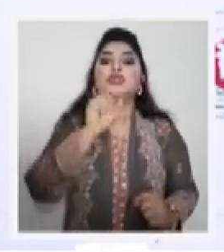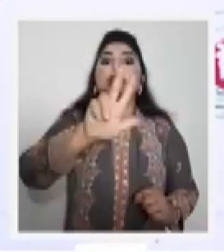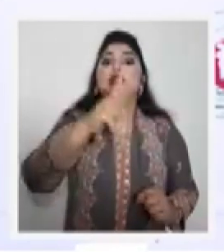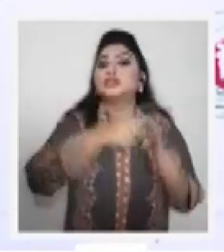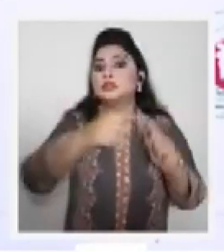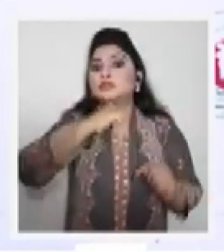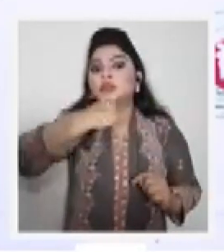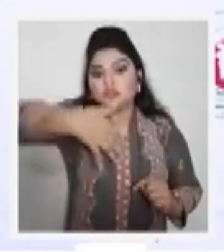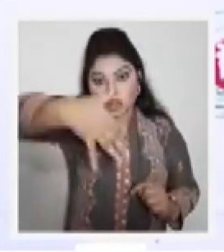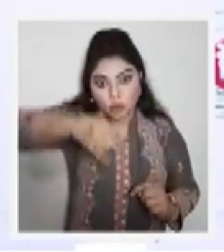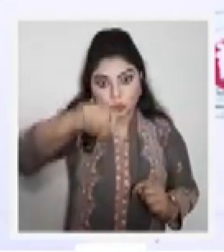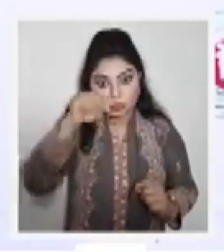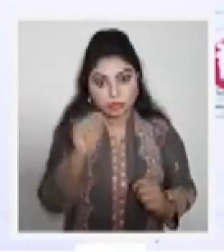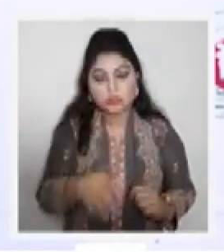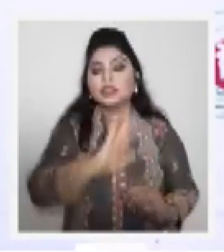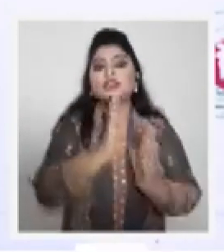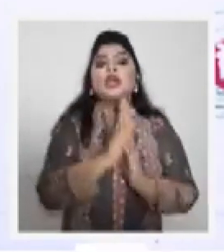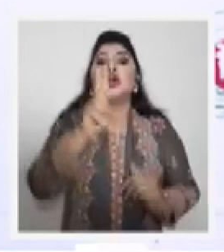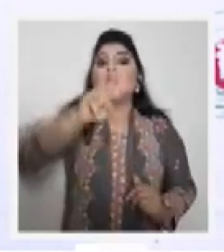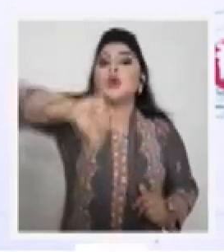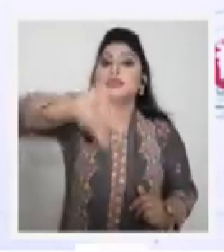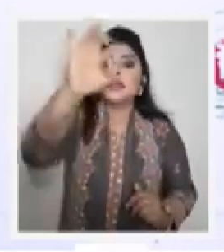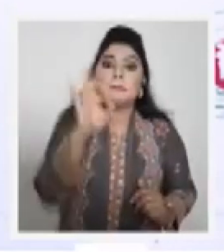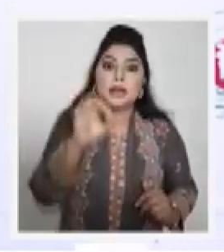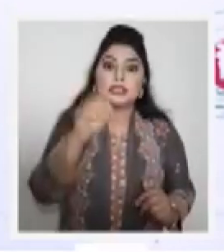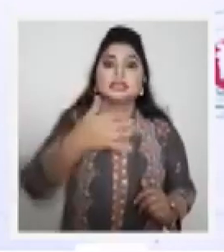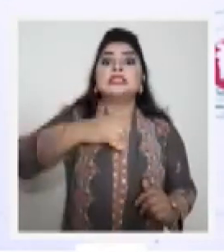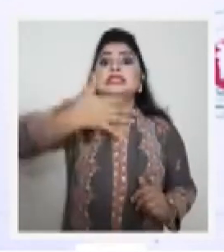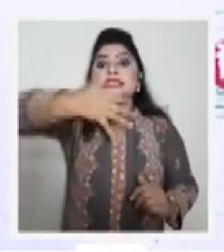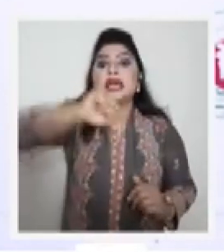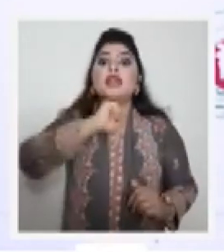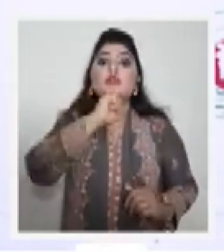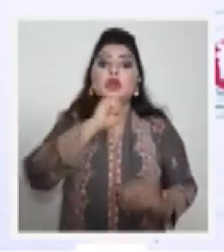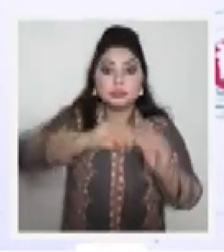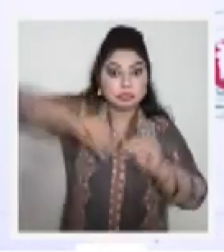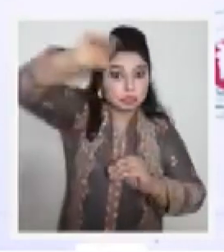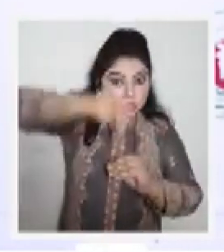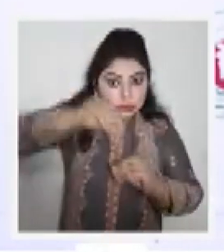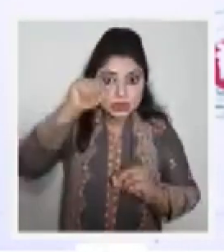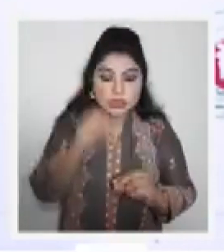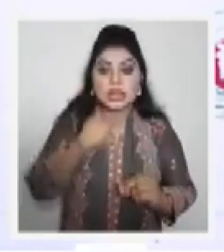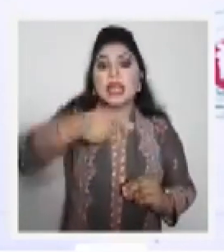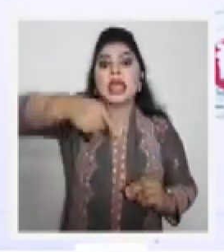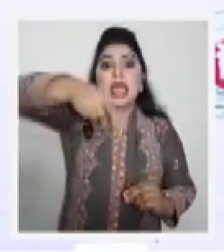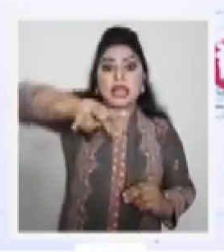41 থেকে 50 বছরের 401 জন, 14.14%, 51 থেকে 60 বছরের 830 জন,